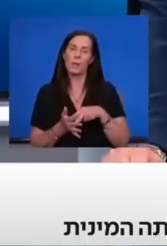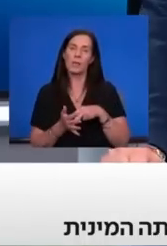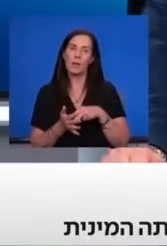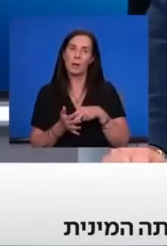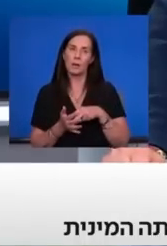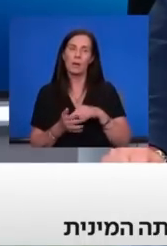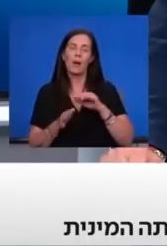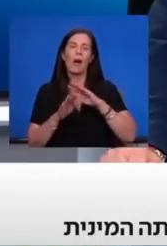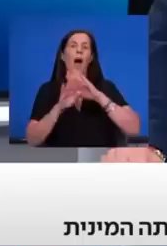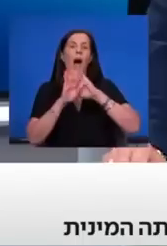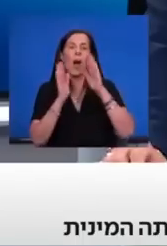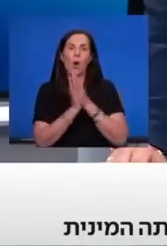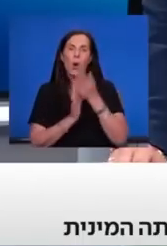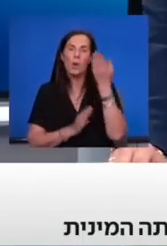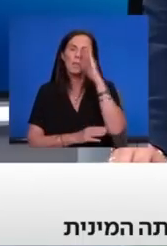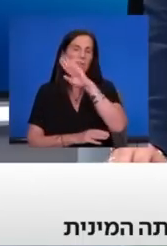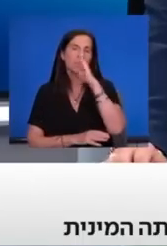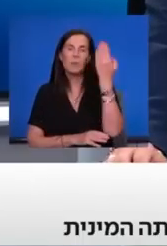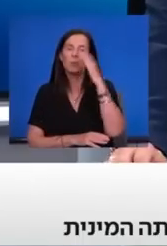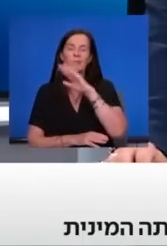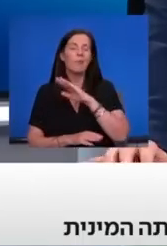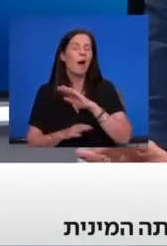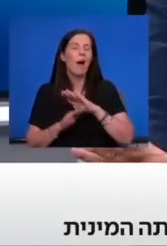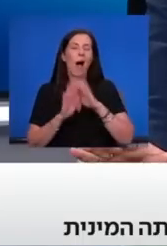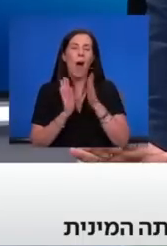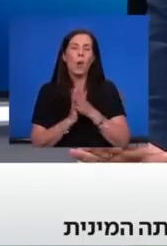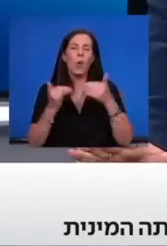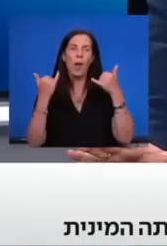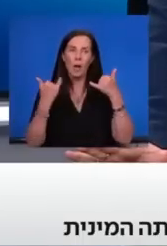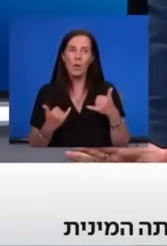הצביעות, האלה? את הצביעות, זה לא פוליטיזציה. הכל היום הוא